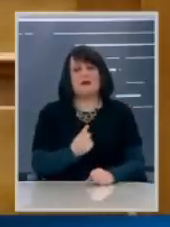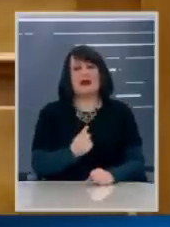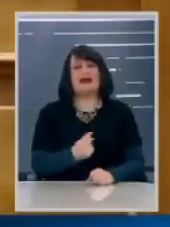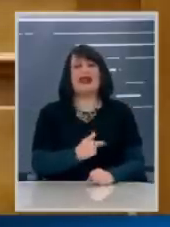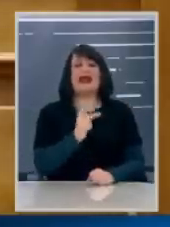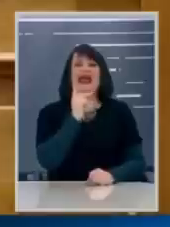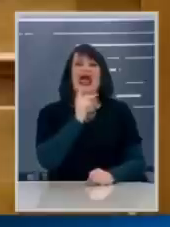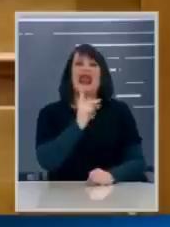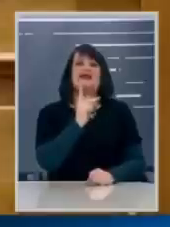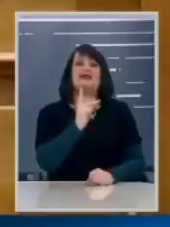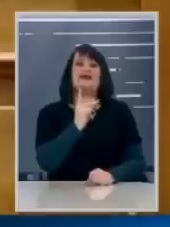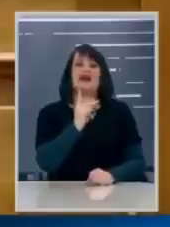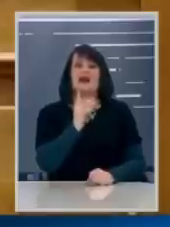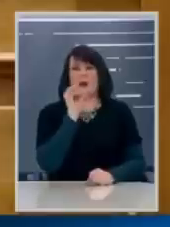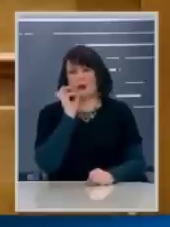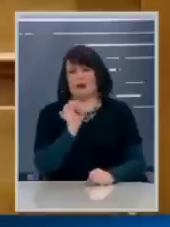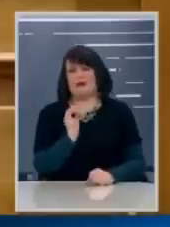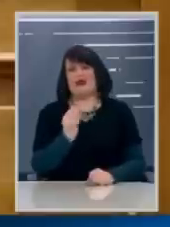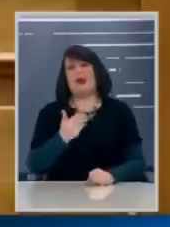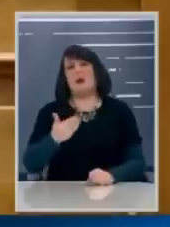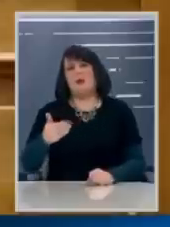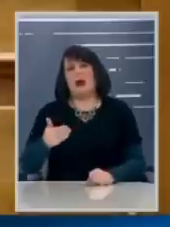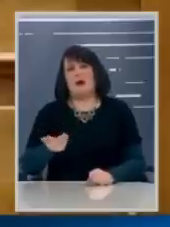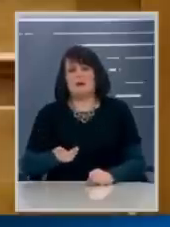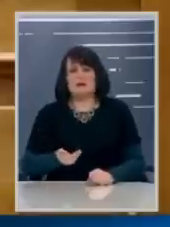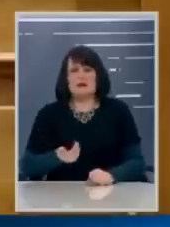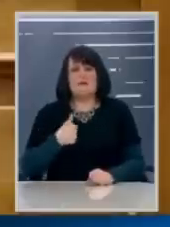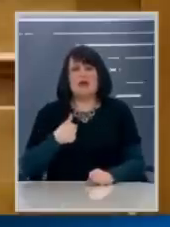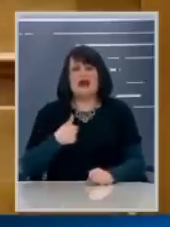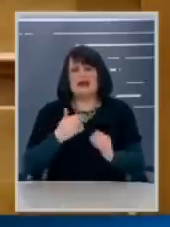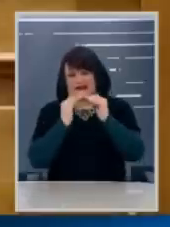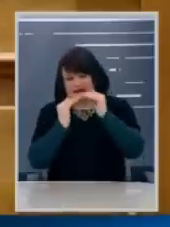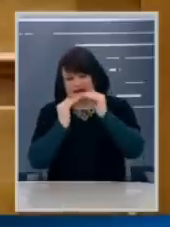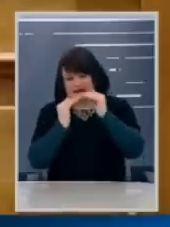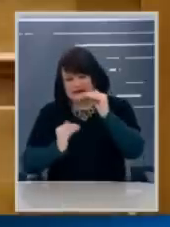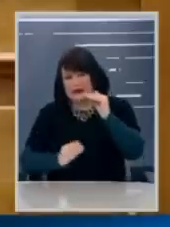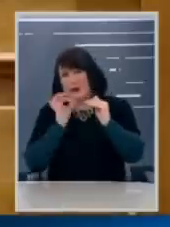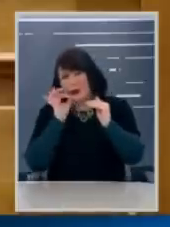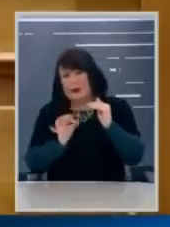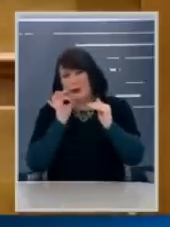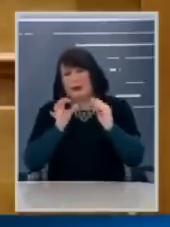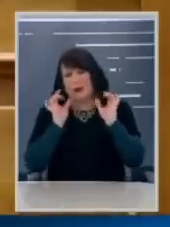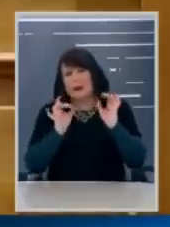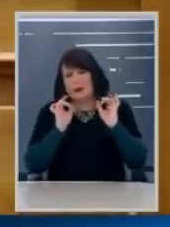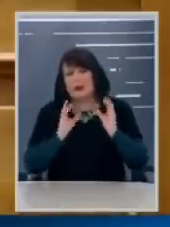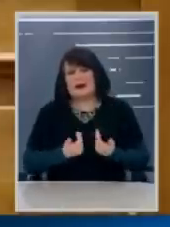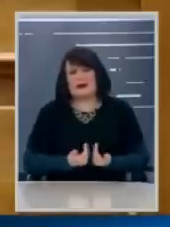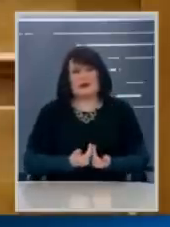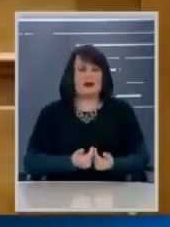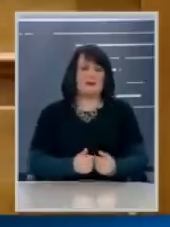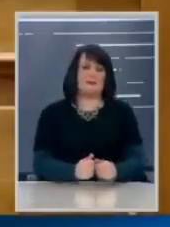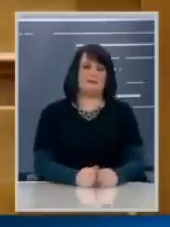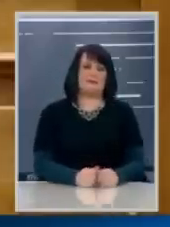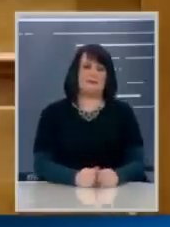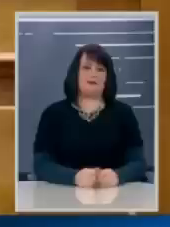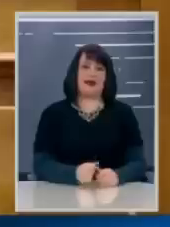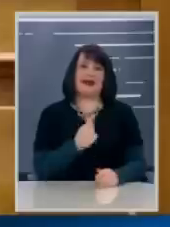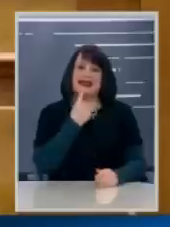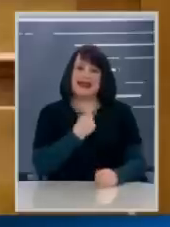που έπιασε 0 τόσο. Εμάς, δηλαδή, μας είχαν για 0. Άρα και αυτοί που δώσαν το